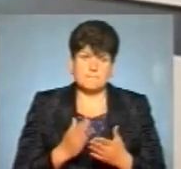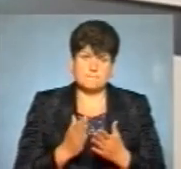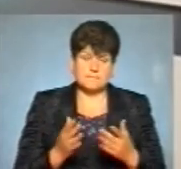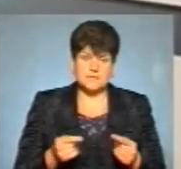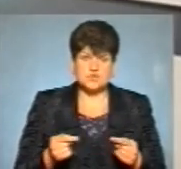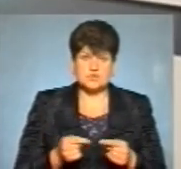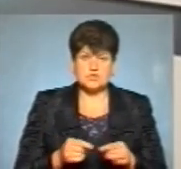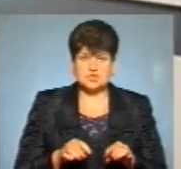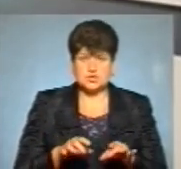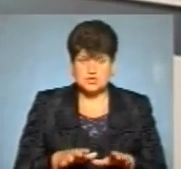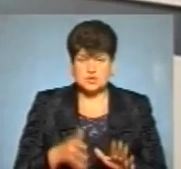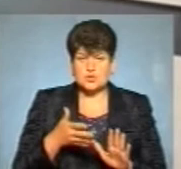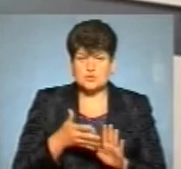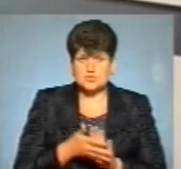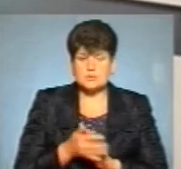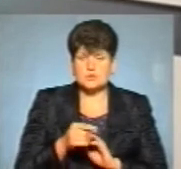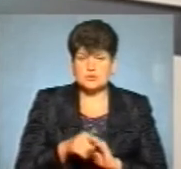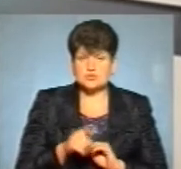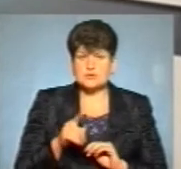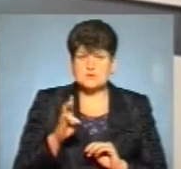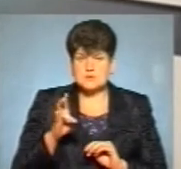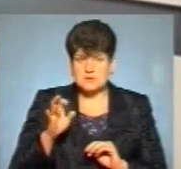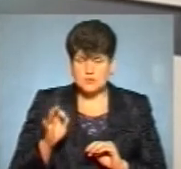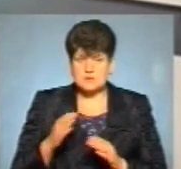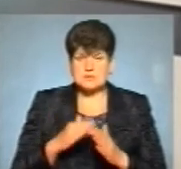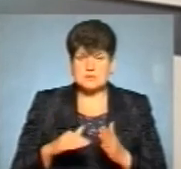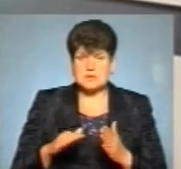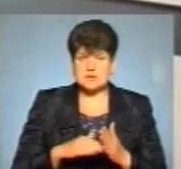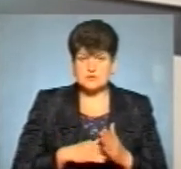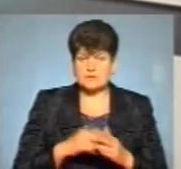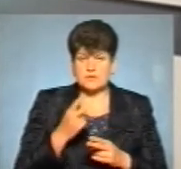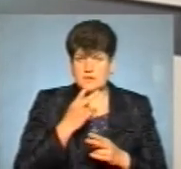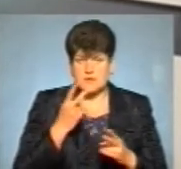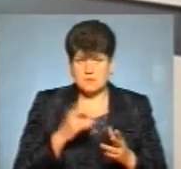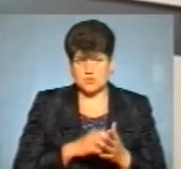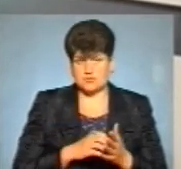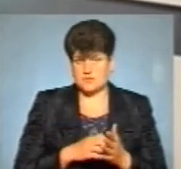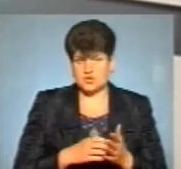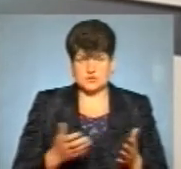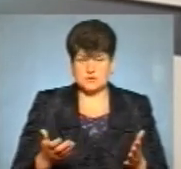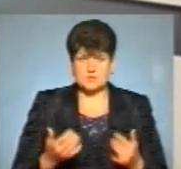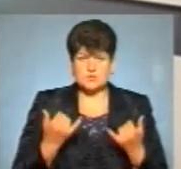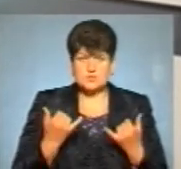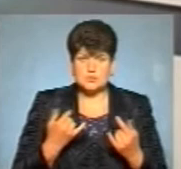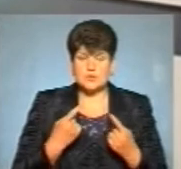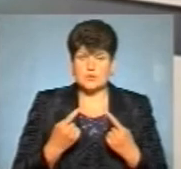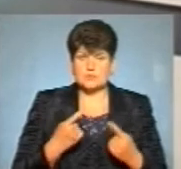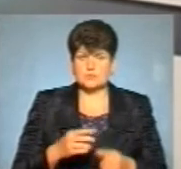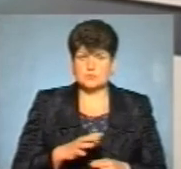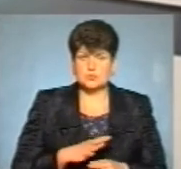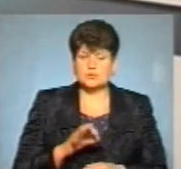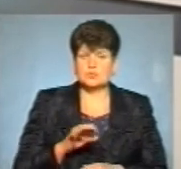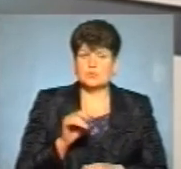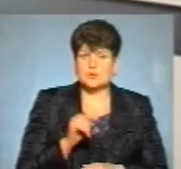чіткіше рішення і розуміння того, що таке ЗНО скасовувати не бачать причин. І навіть сьогодні говорилося про те, що